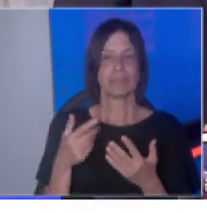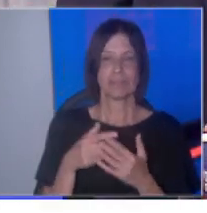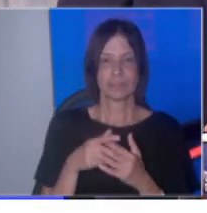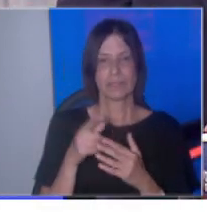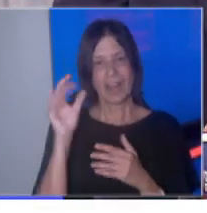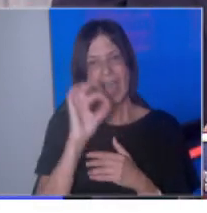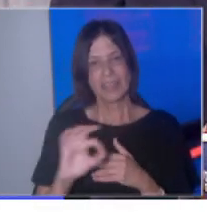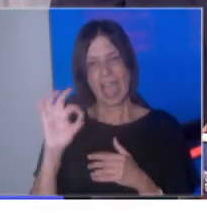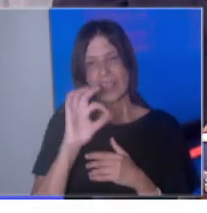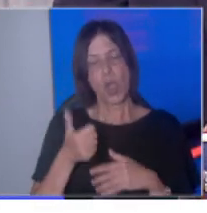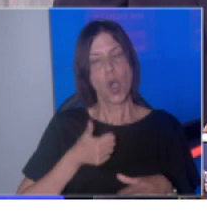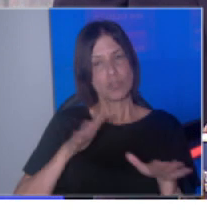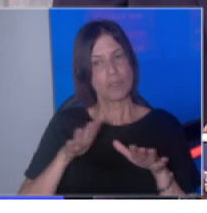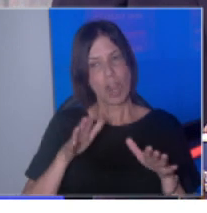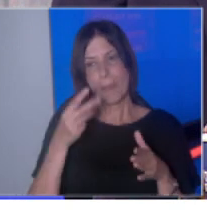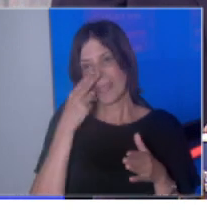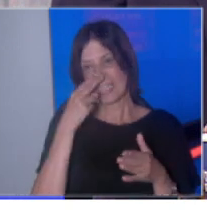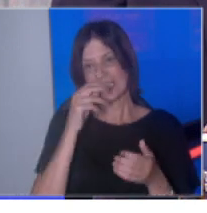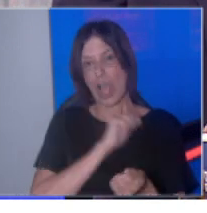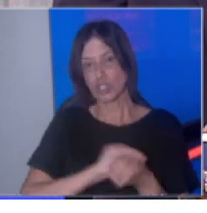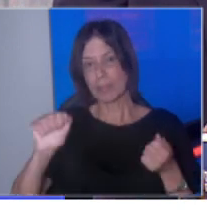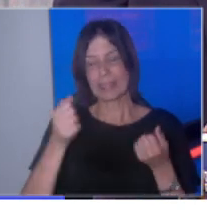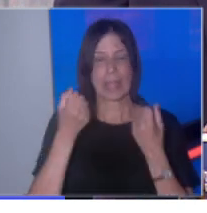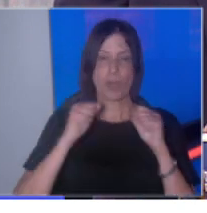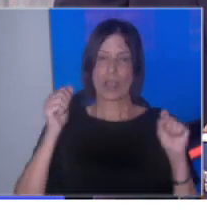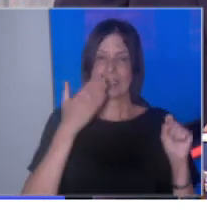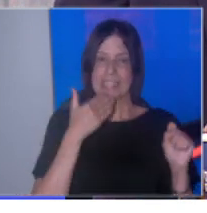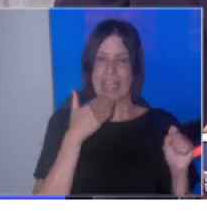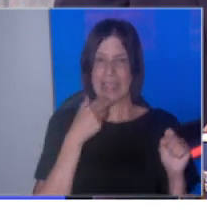עוד ראש הממשלה מנסה להשמיד את הדמוקרטיה הישראלית,